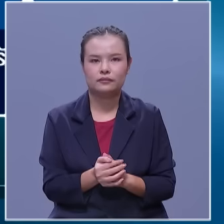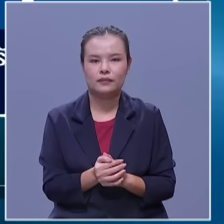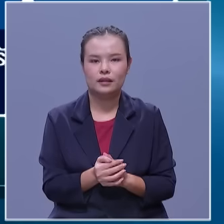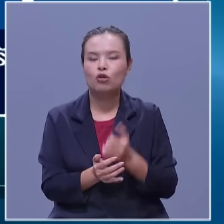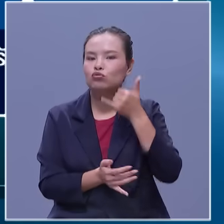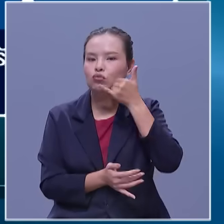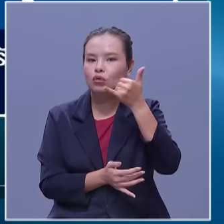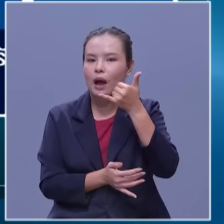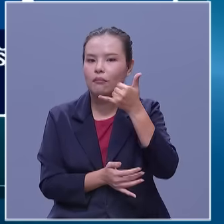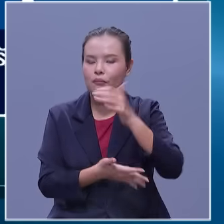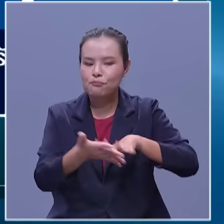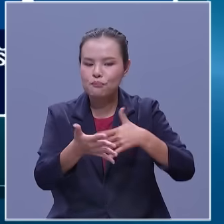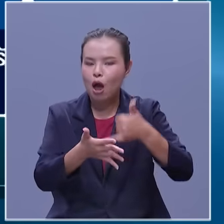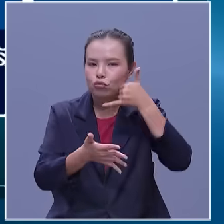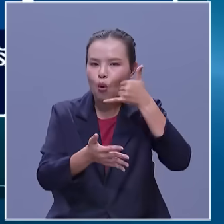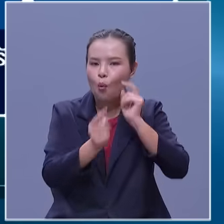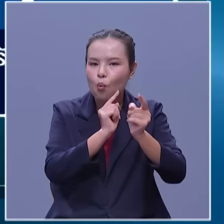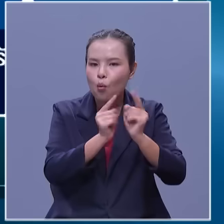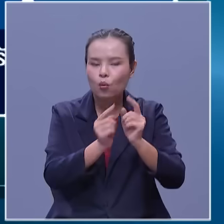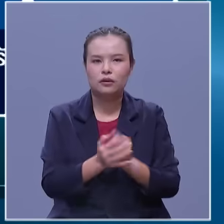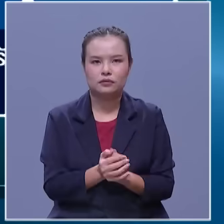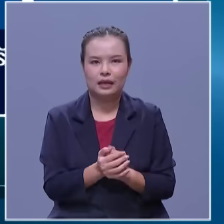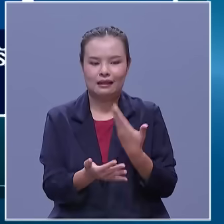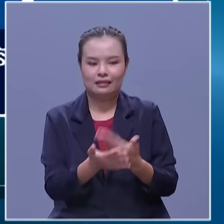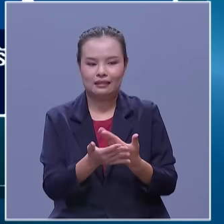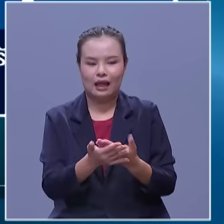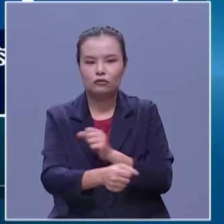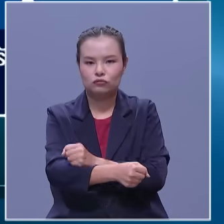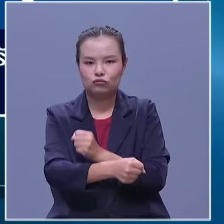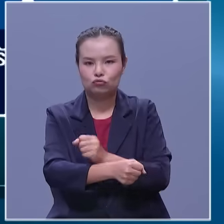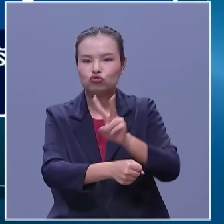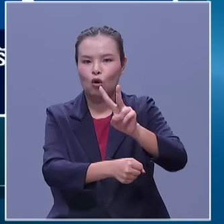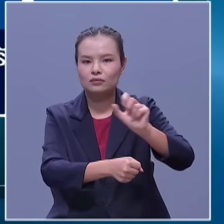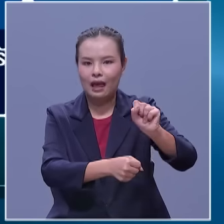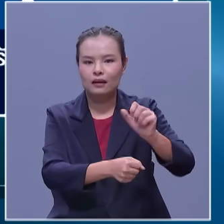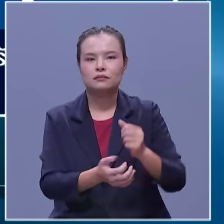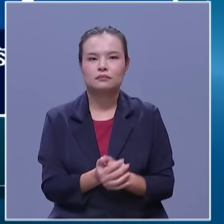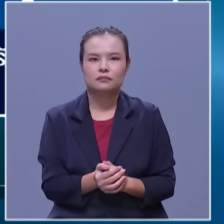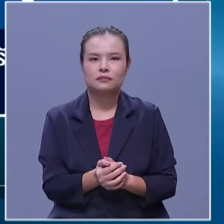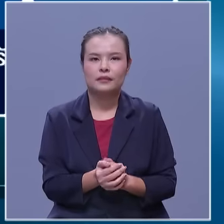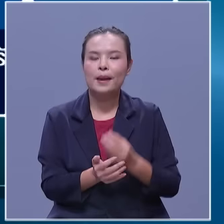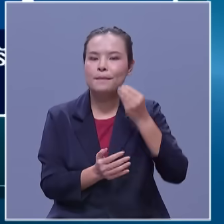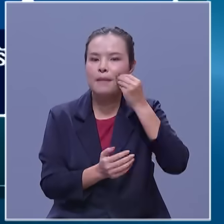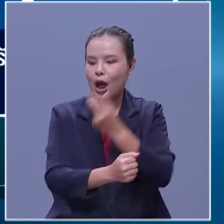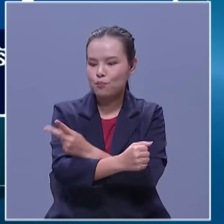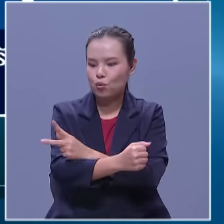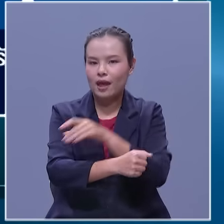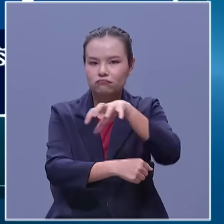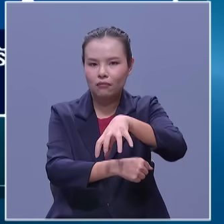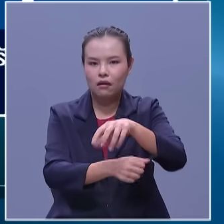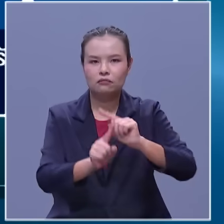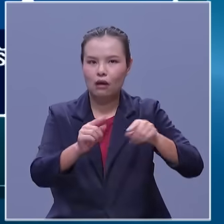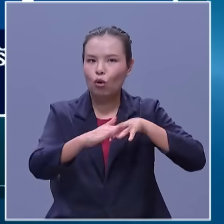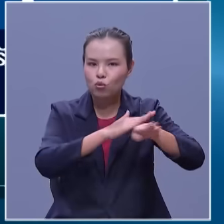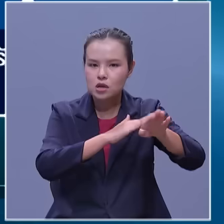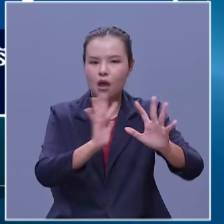ใช้โทรศัพท์วางแผนในการหลบหนีบอกว่าได้ 2,000ใช่มั้ยอ่ะบอกบอกว่าจะได้ 200,000กลับบ้านหลังนึงที่ภูเก็ตใช่มั้ยแต่ต้องหนีสำเร็จ